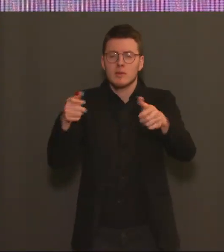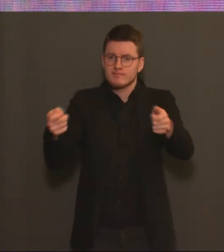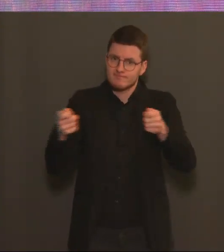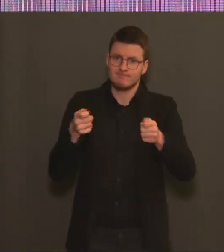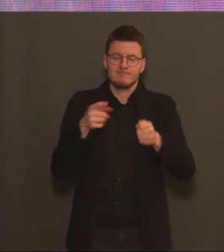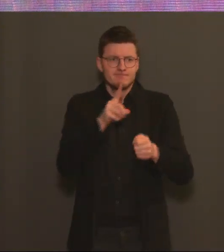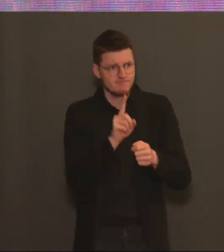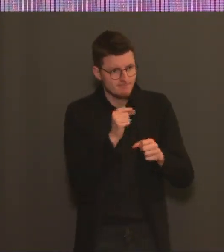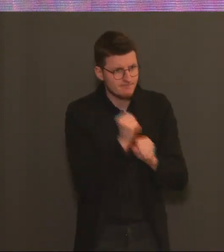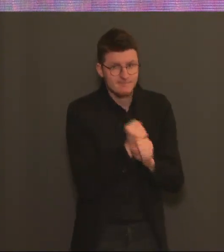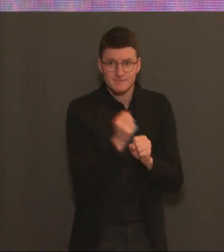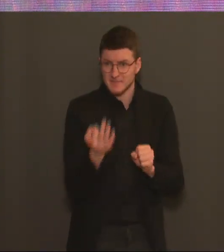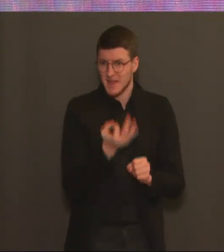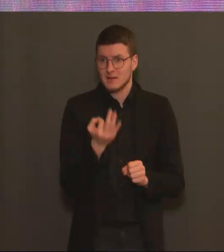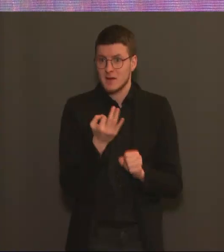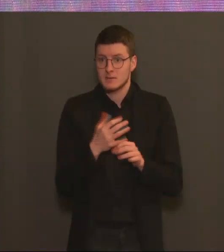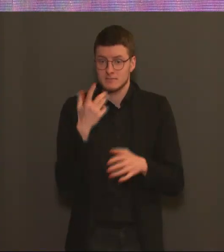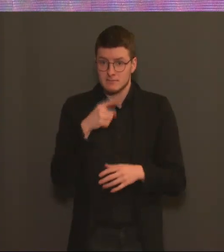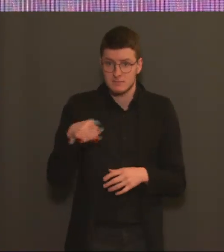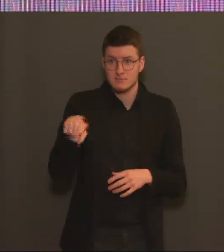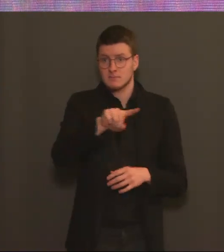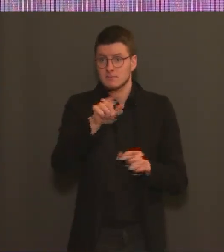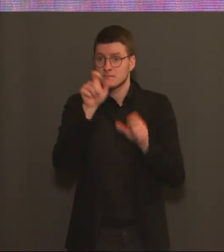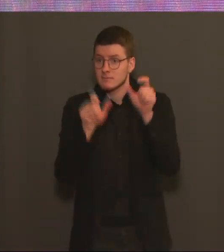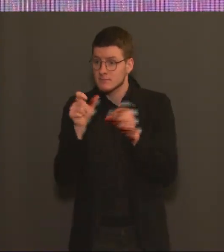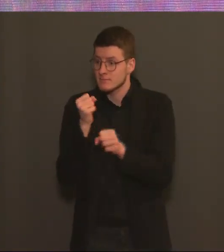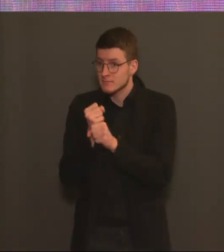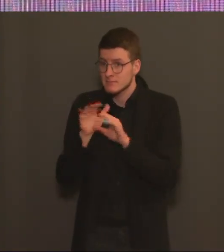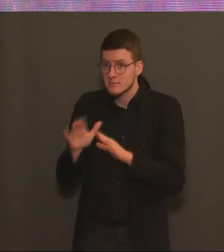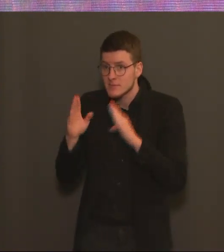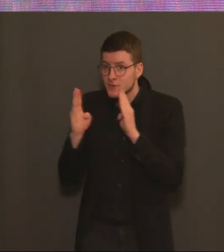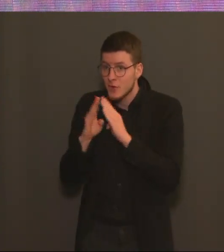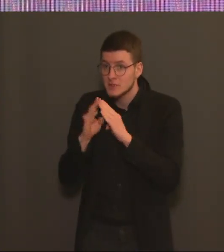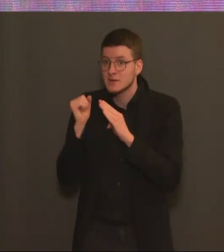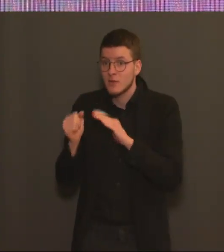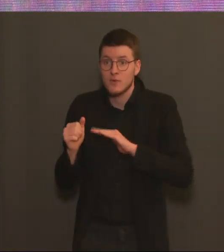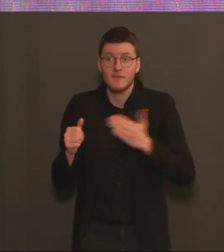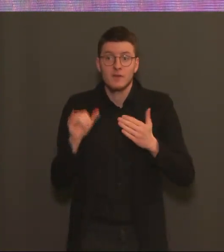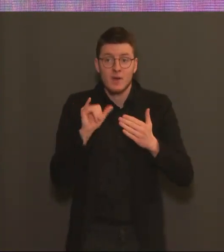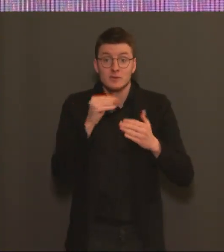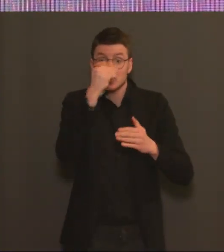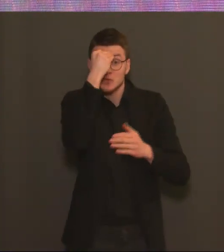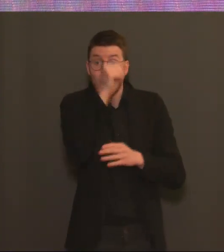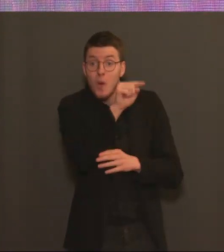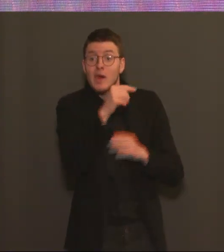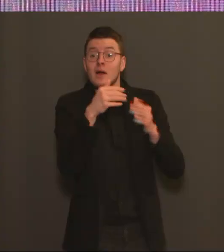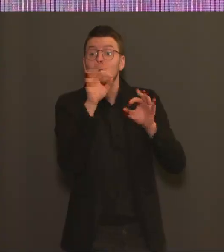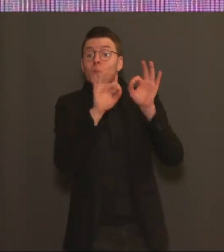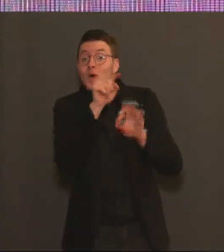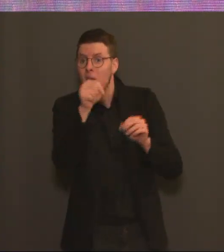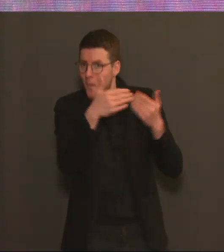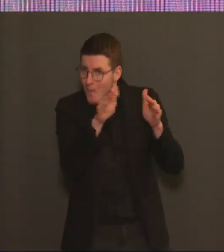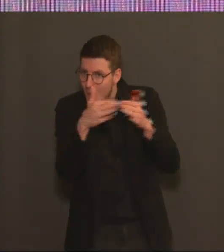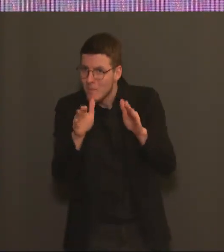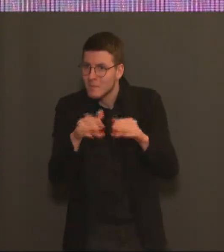onder andere door jullie thuiswerk dat we in staat zijn om scholen en winkels open te houden en om binnen enkele weken